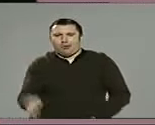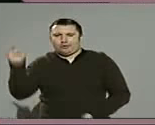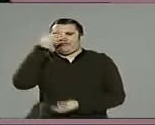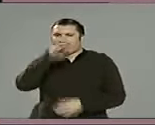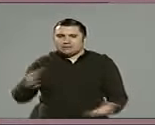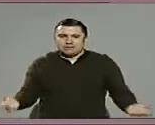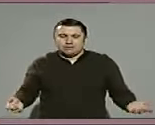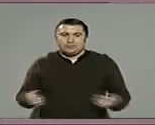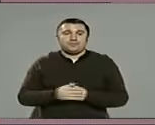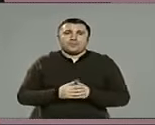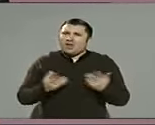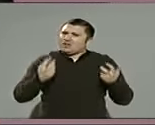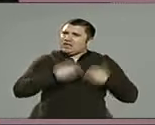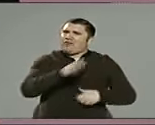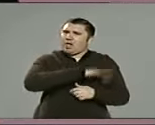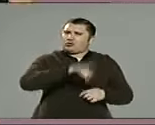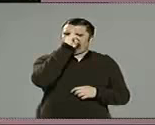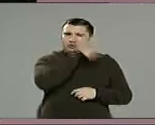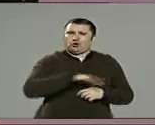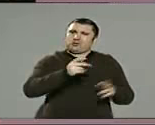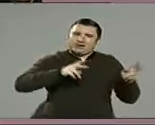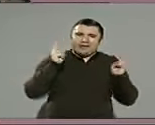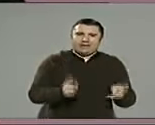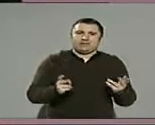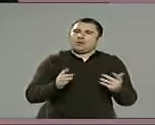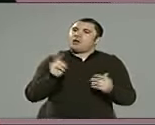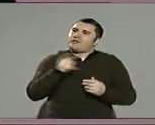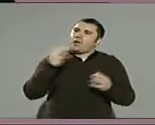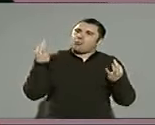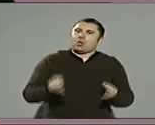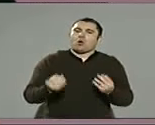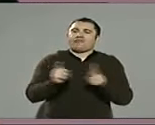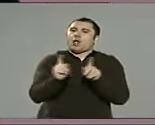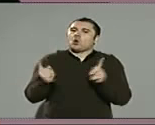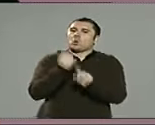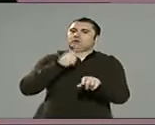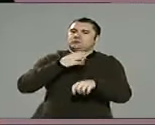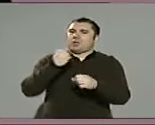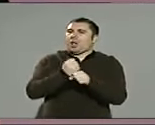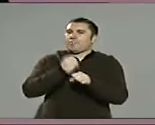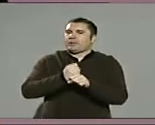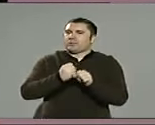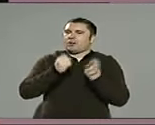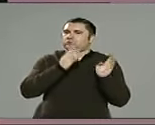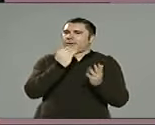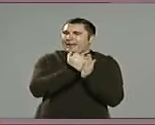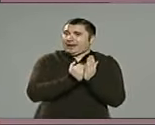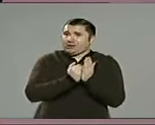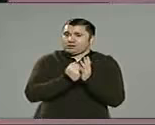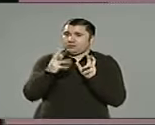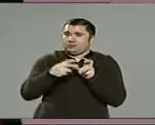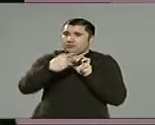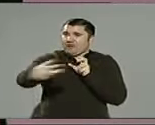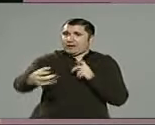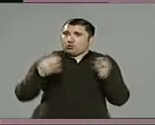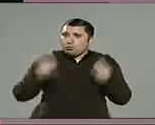in Deutschland haben recht, wenn sie sagen, wir brauchen die Verlängerung der Kurzarbeiterregel, wenn die Wirtschaft schwächer wird. Und ich bin